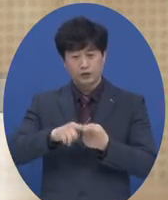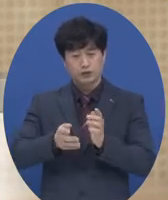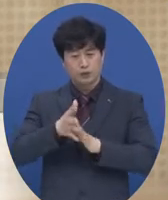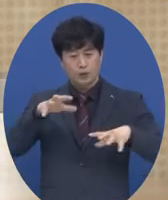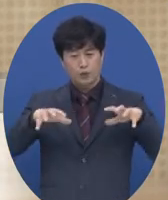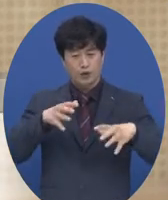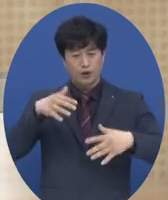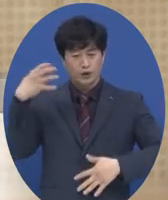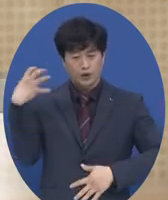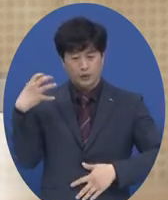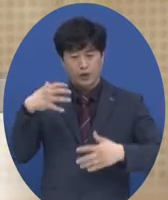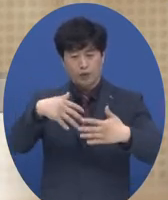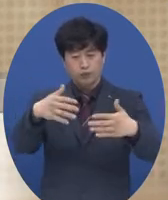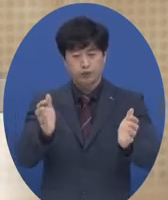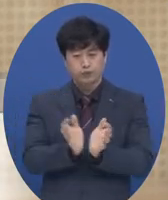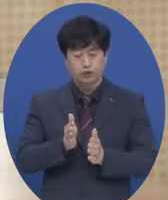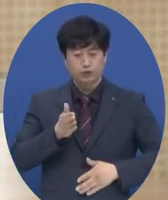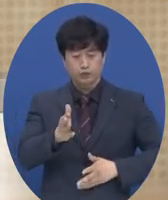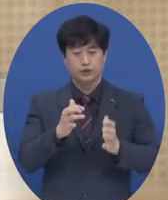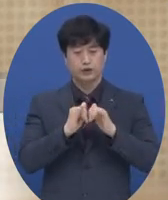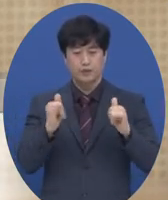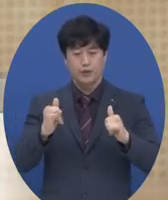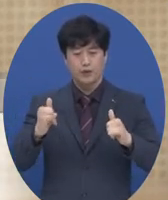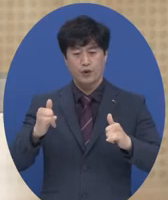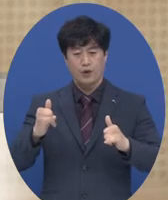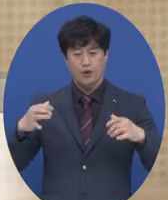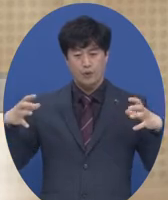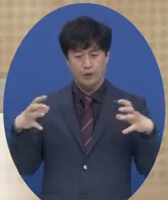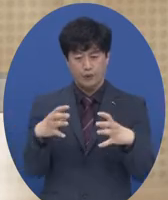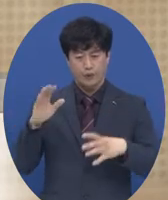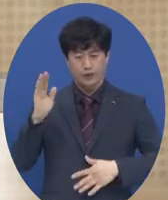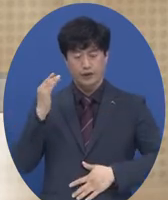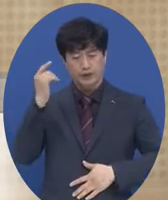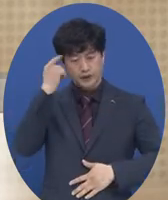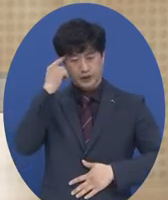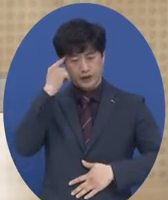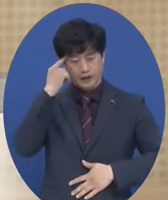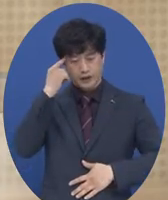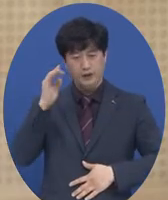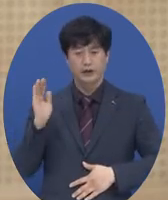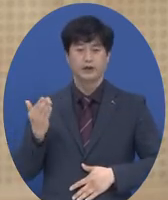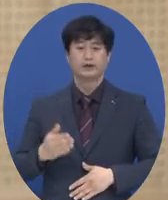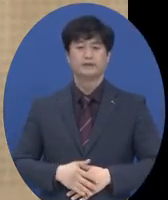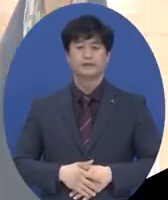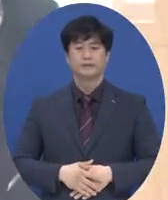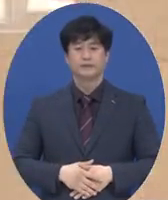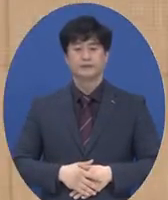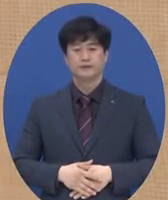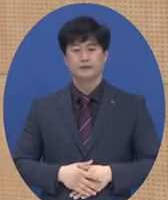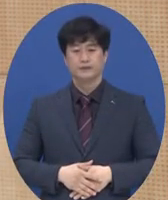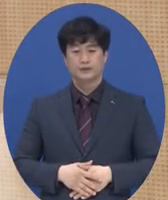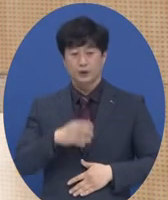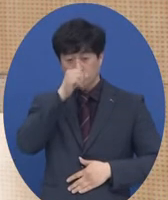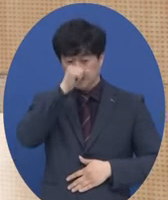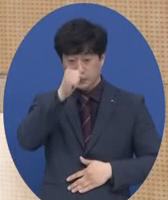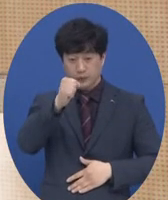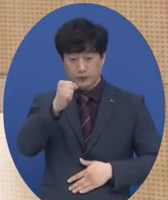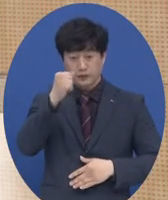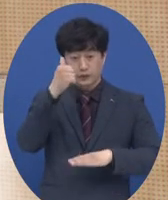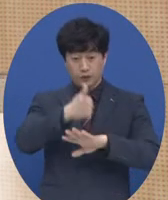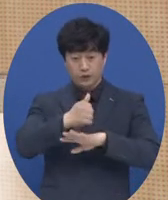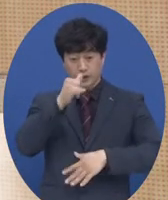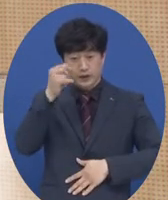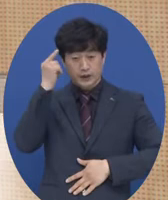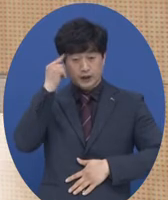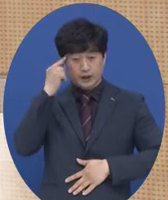시군마다 전담 부서와 전문 인력이 확보되어야 할 것으로 생각이 됩니다. 좋은 결과가 있으리라